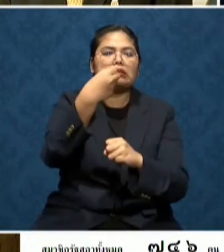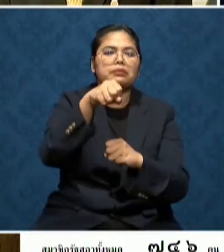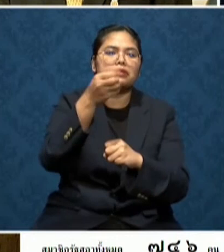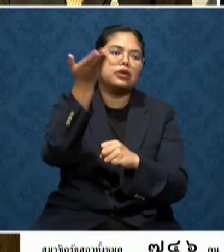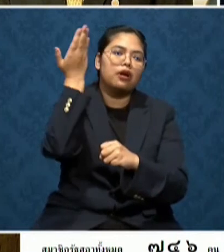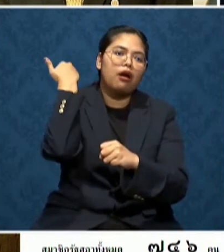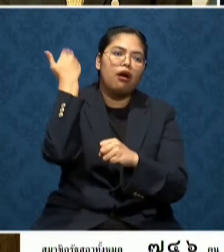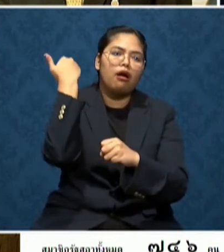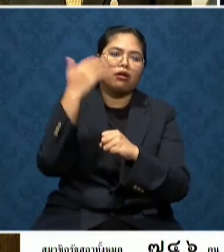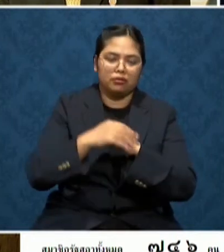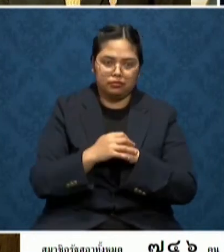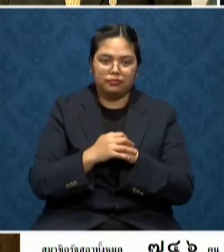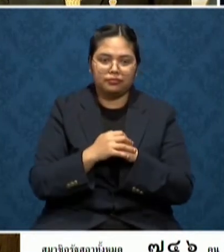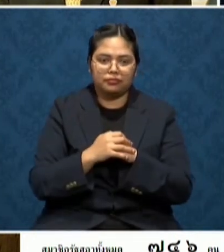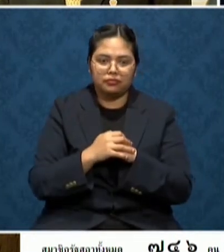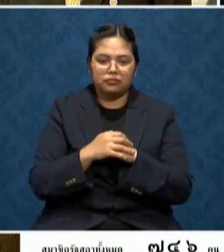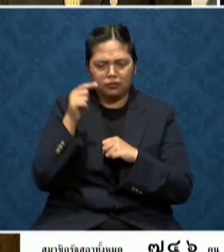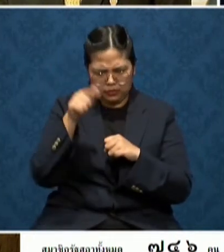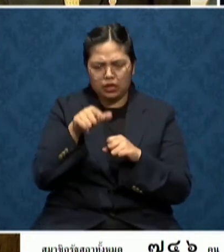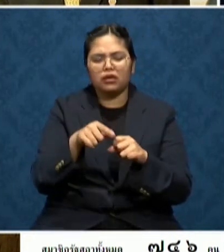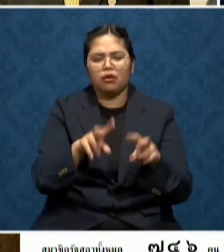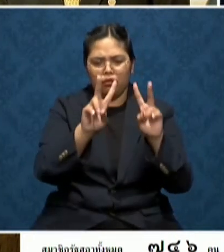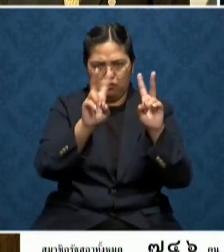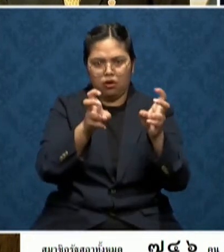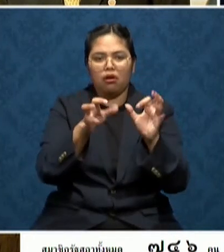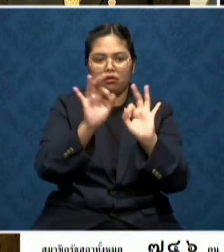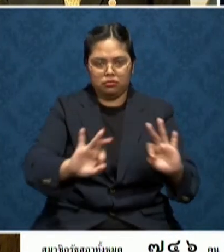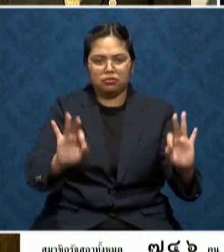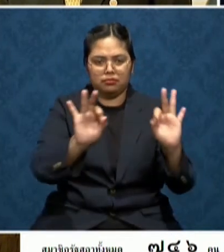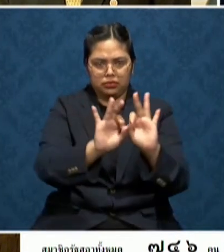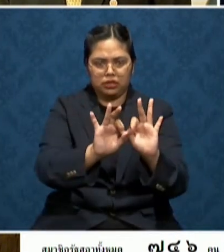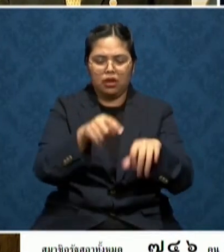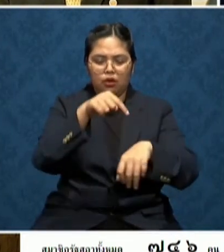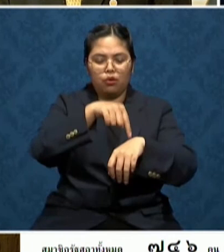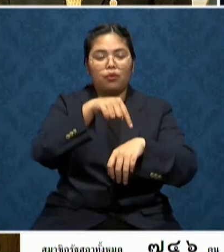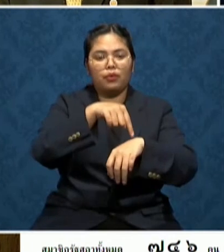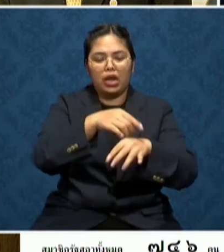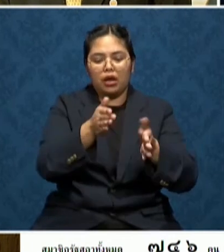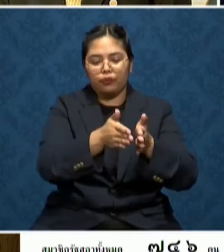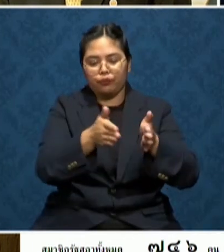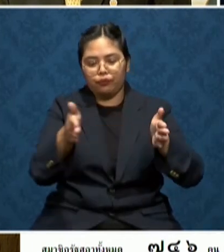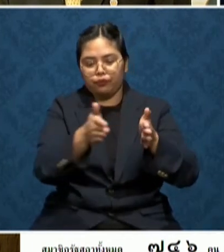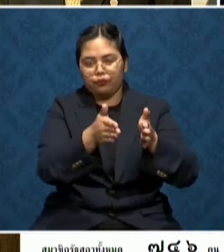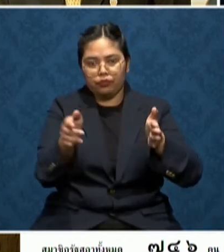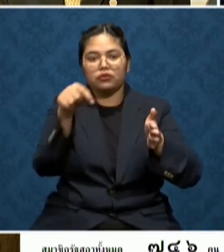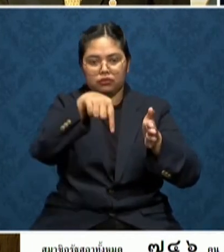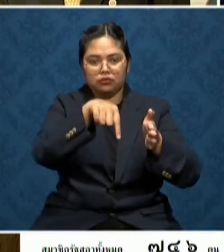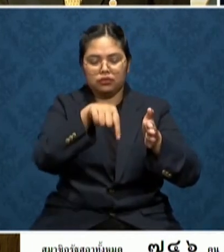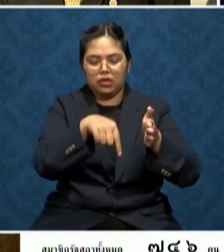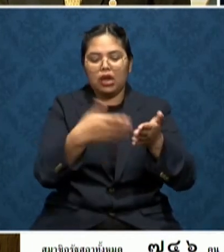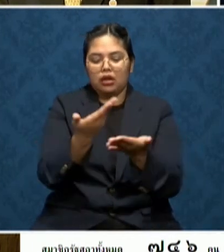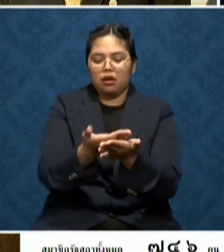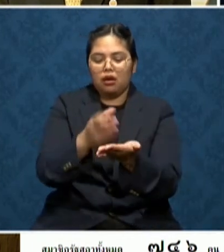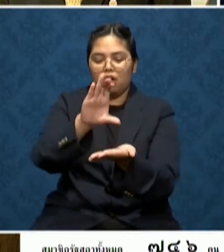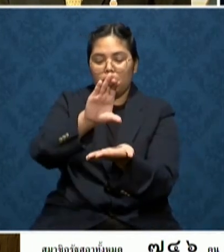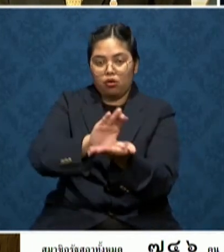ครับอันนี้ก็เป็นประเด็นสำคัญและประเด็นสำคัญในเรื่องระยะเวลาก็เช่นกันครับว่างบประมาณ